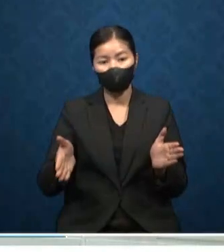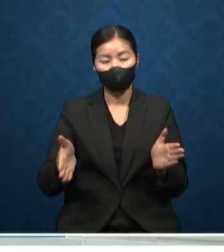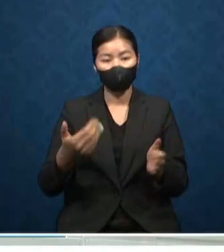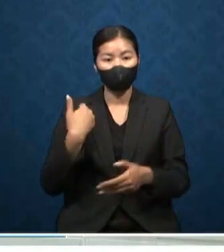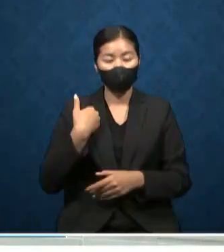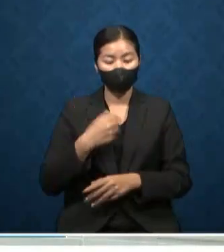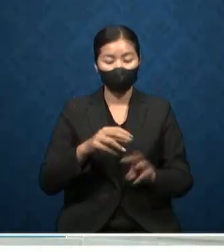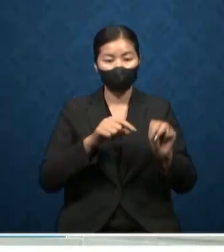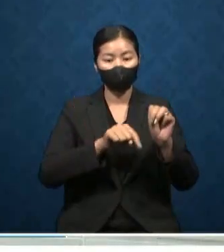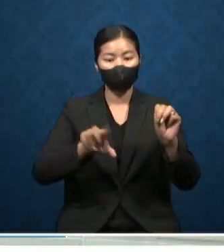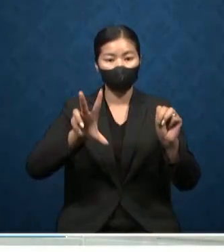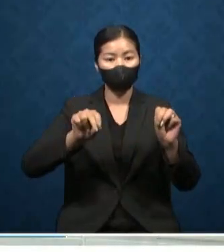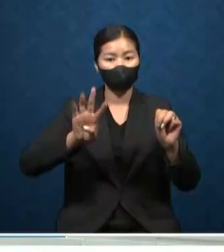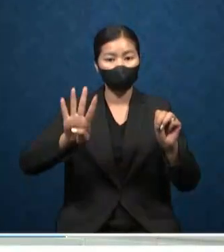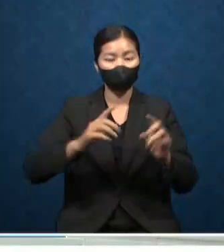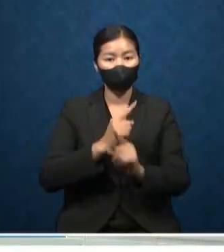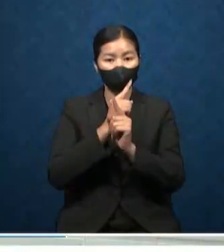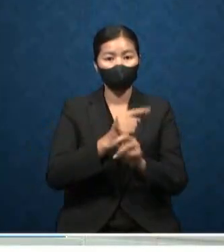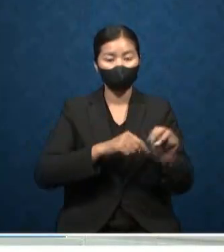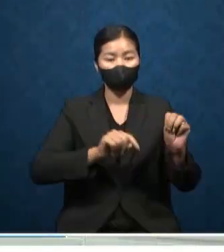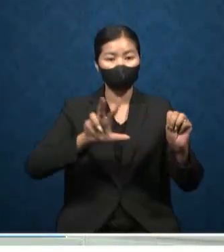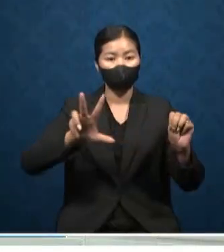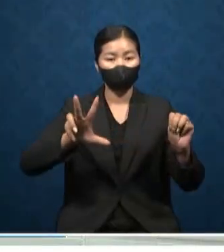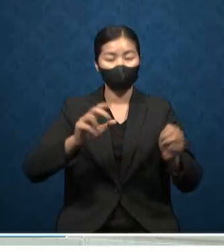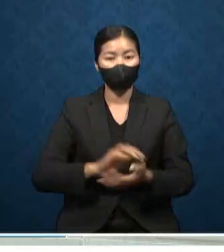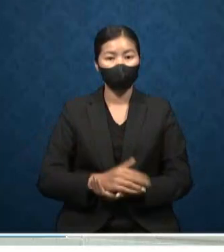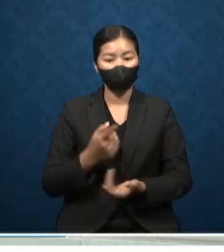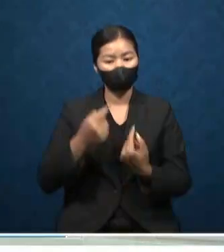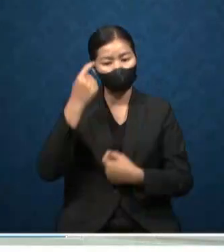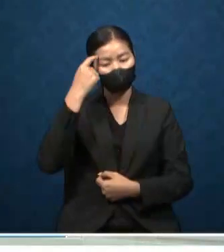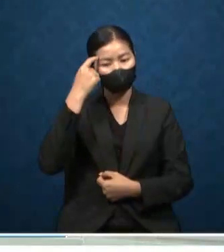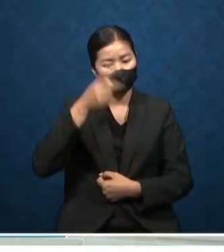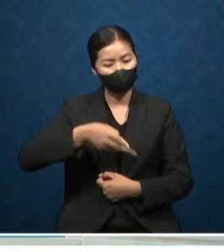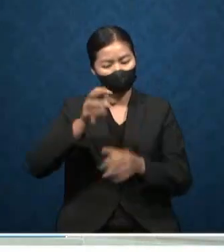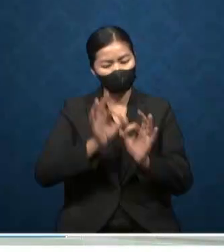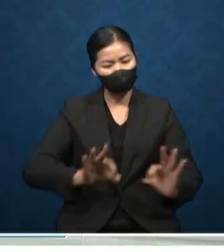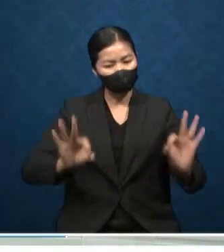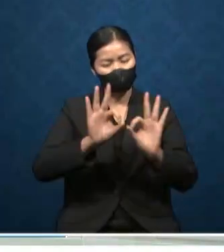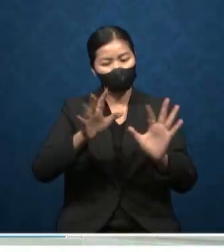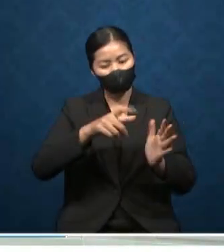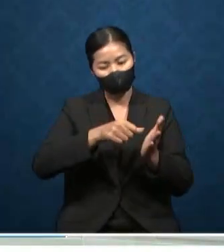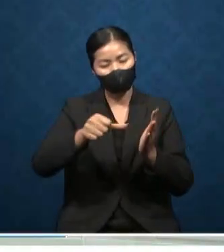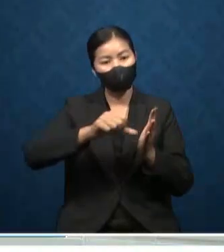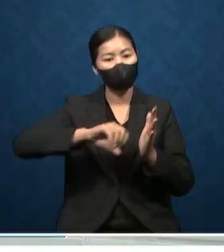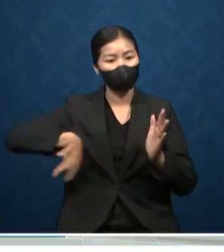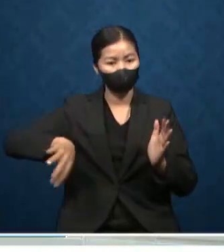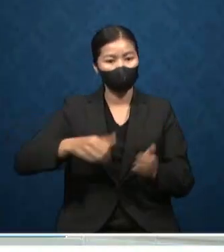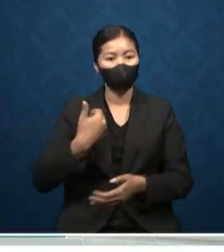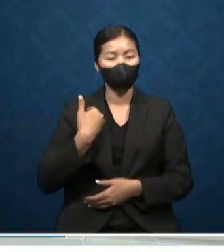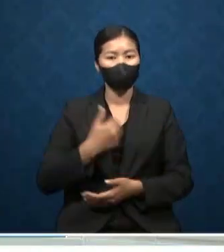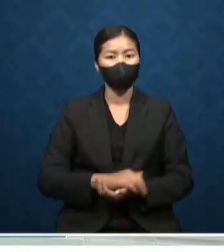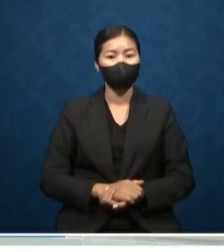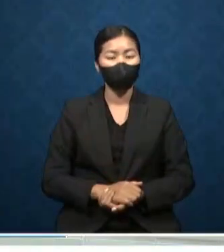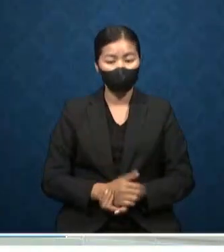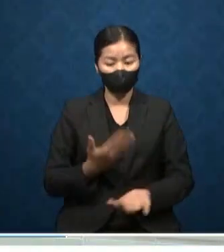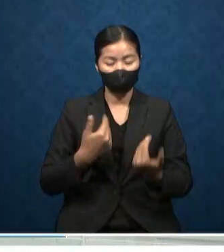มาตรา34ของมาตรา3ของรัฐธรรมนูญนี้ก็ไม่จำเป็นก็ตัดออกนะก็ขอแก้ข้อสังเก